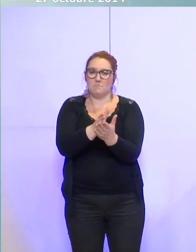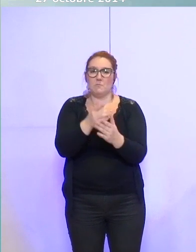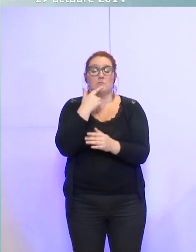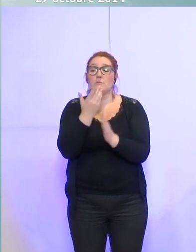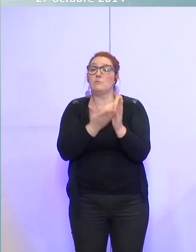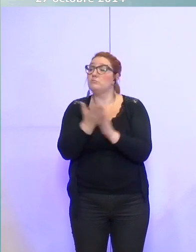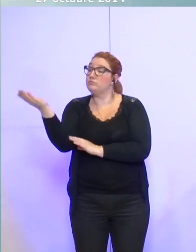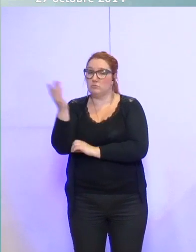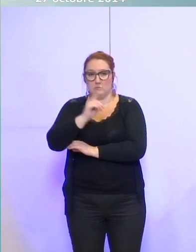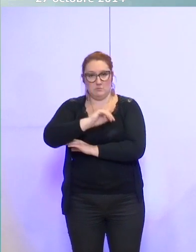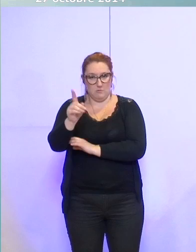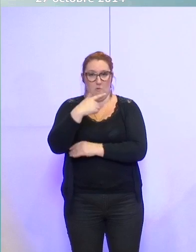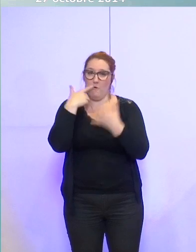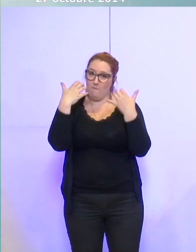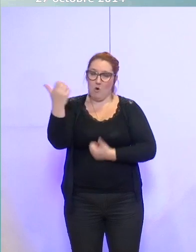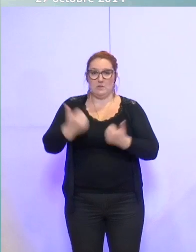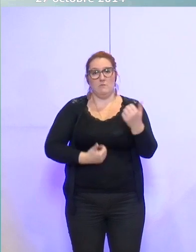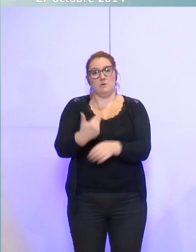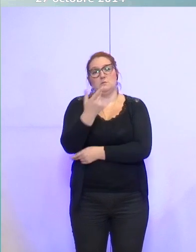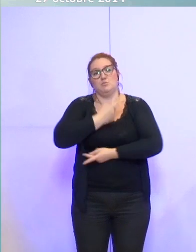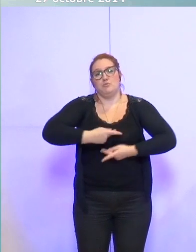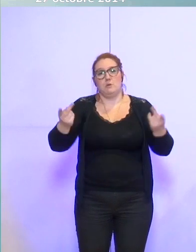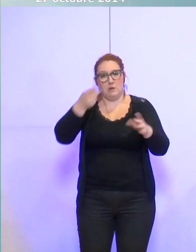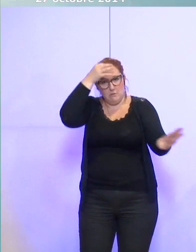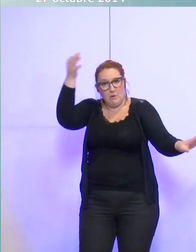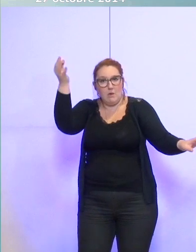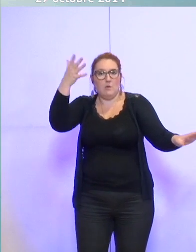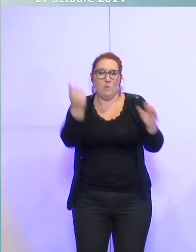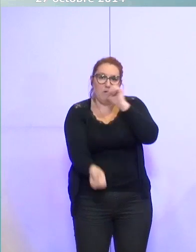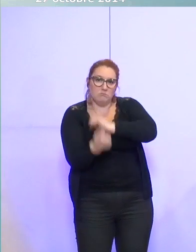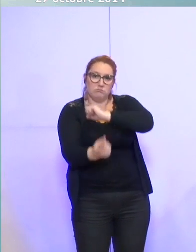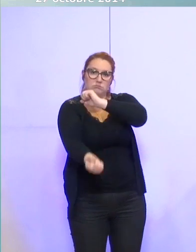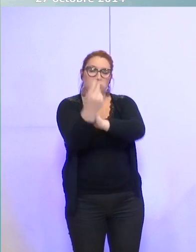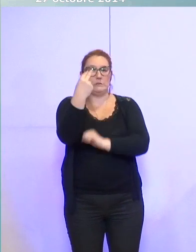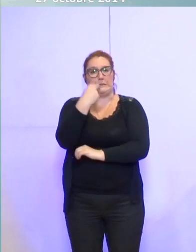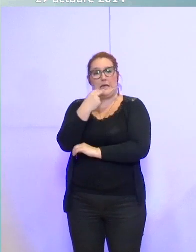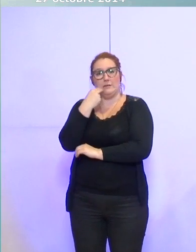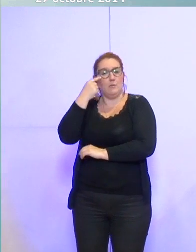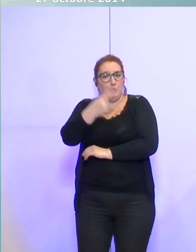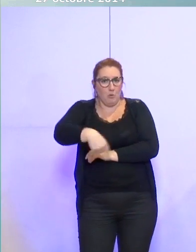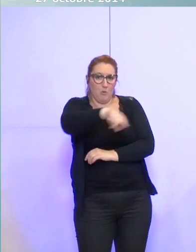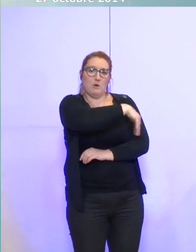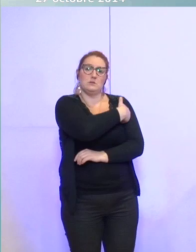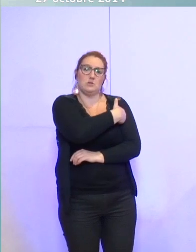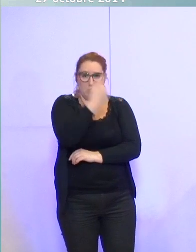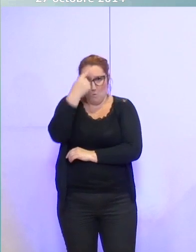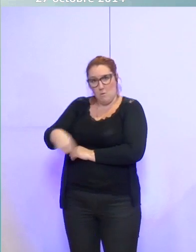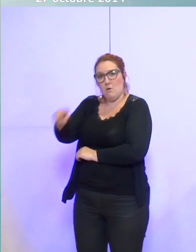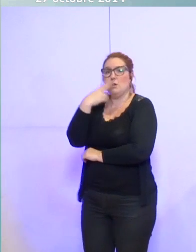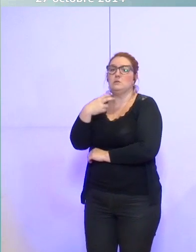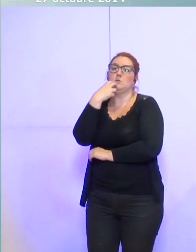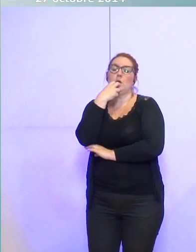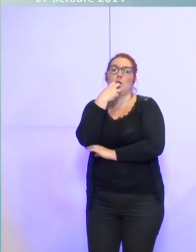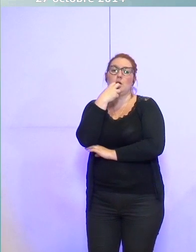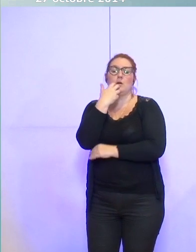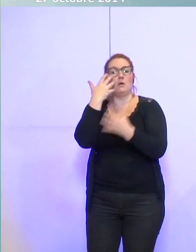d'un service public innovant, de qualité, pour ses agents comme pour ses usagers. Notre ville doit faire face à de beaux défis et